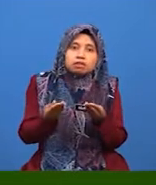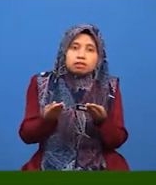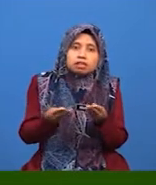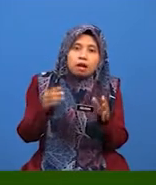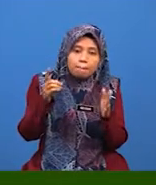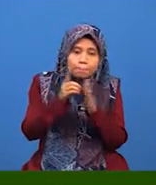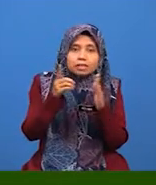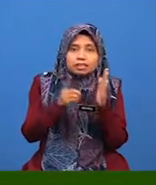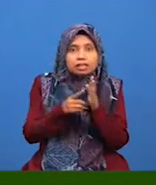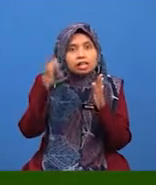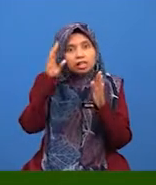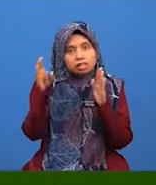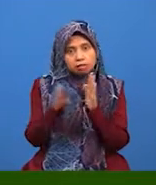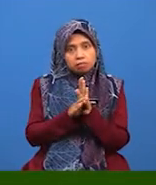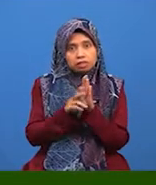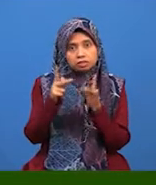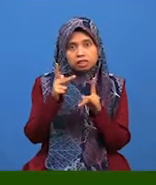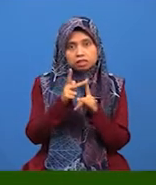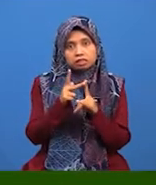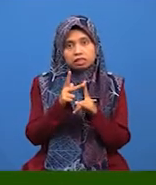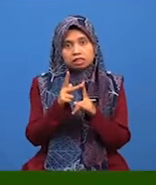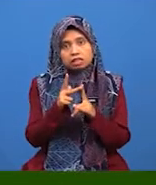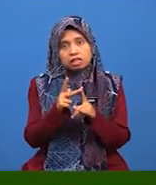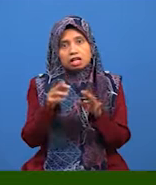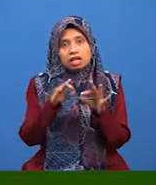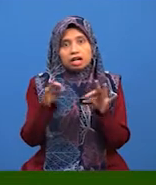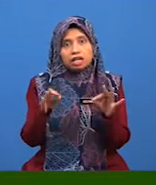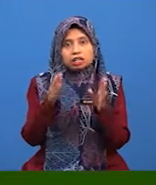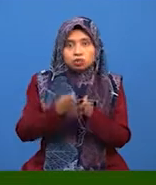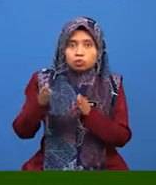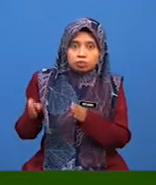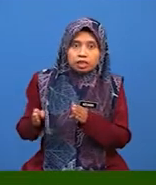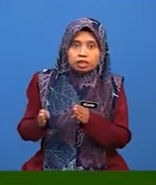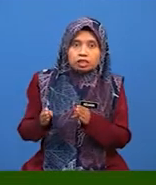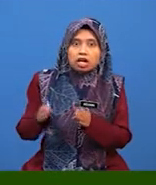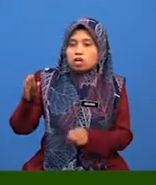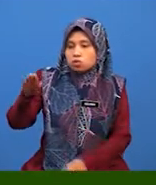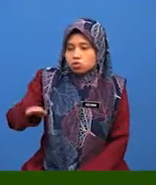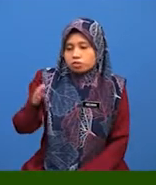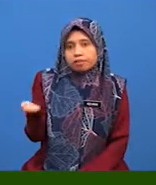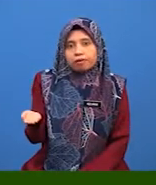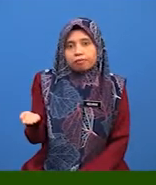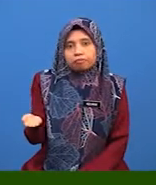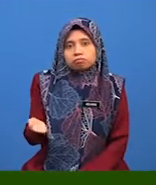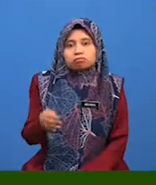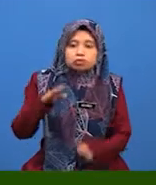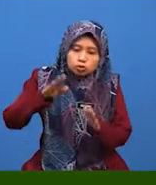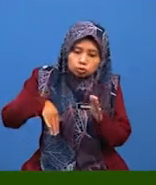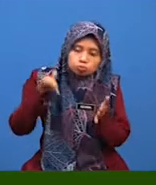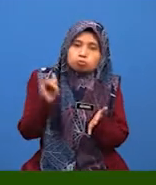diberikan berdasarkan gambar kepada ayat susunan songsang. Sebelum